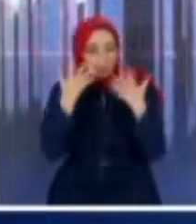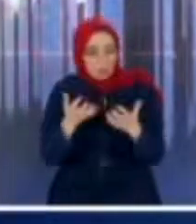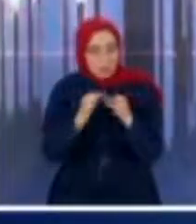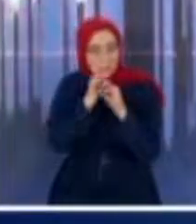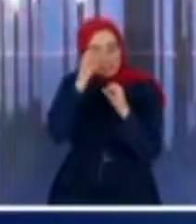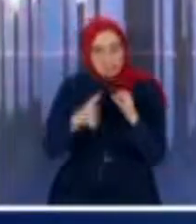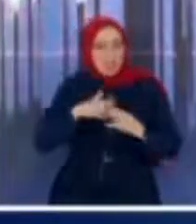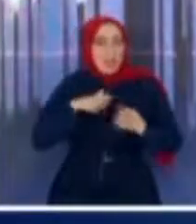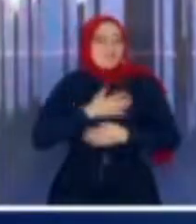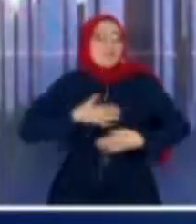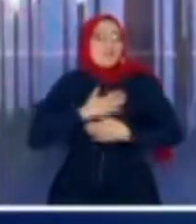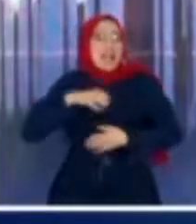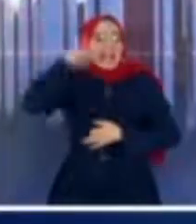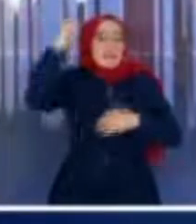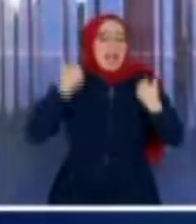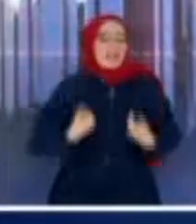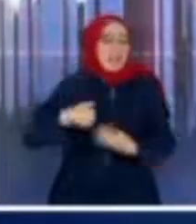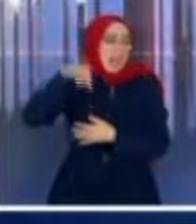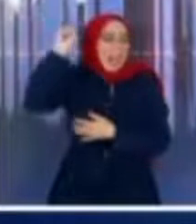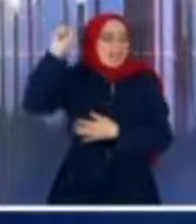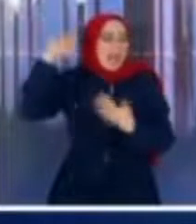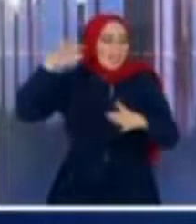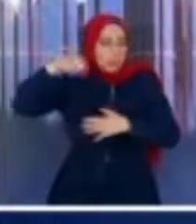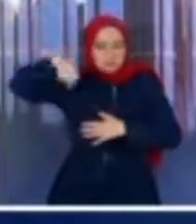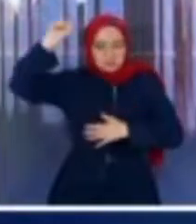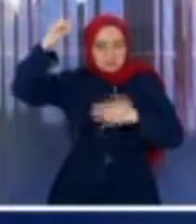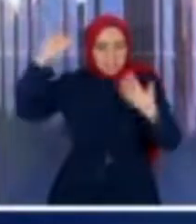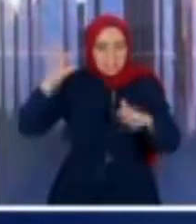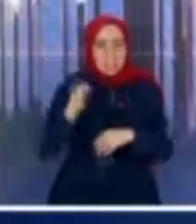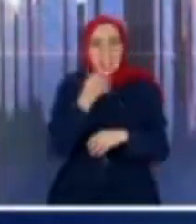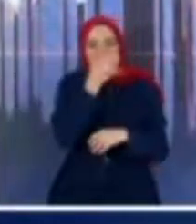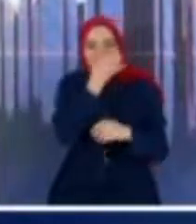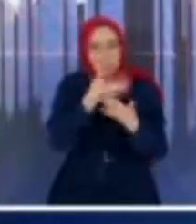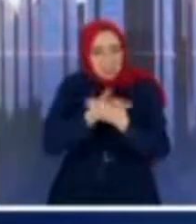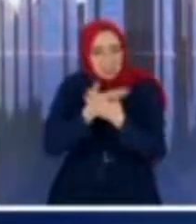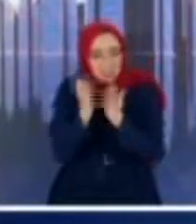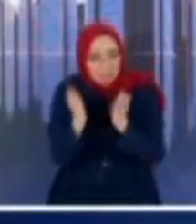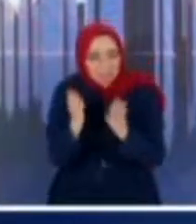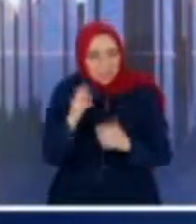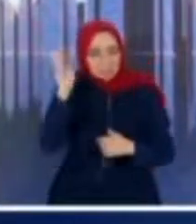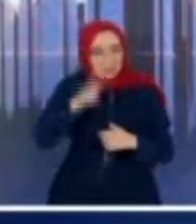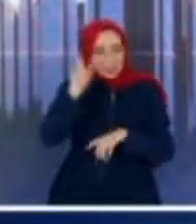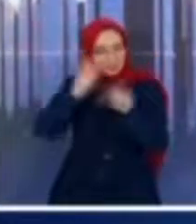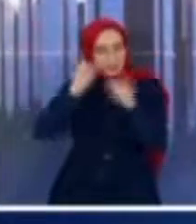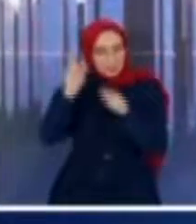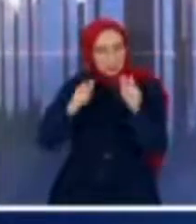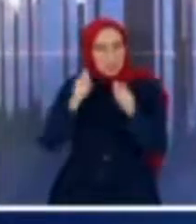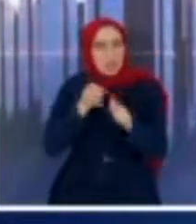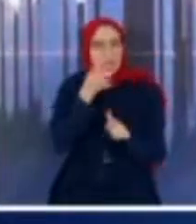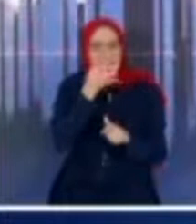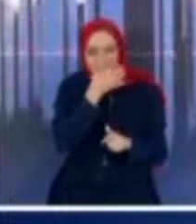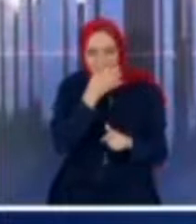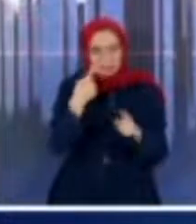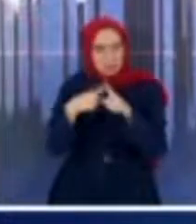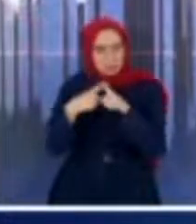روحنا ربحين، ربحين ثقة مفيزة فينا. كنت شفت كمية التفاعل اللي شفناها اليوم، كنت شوف ثقة العبيد